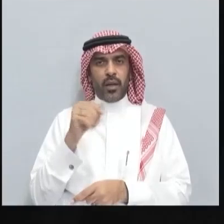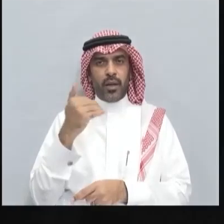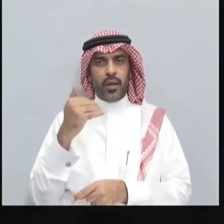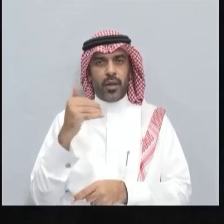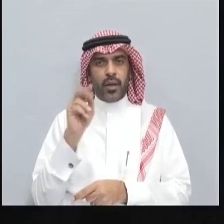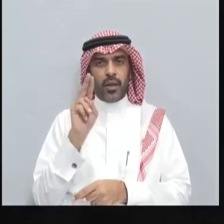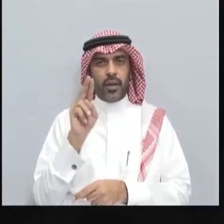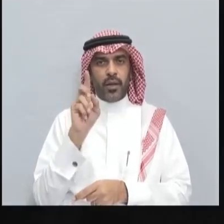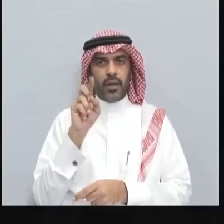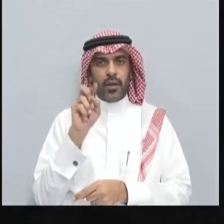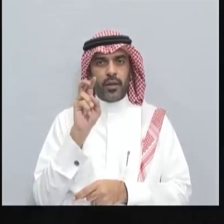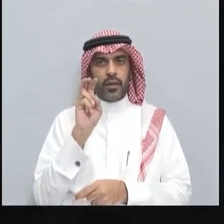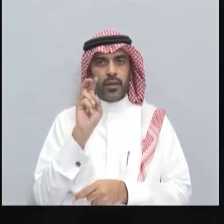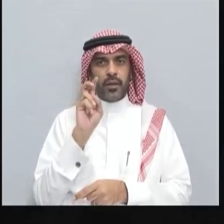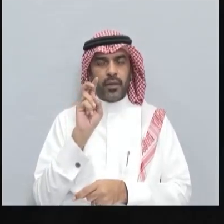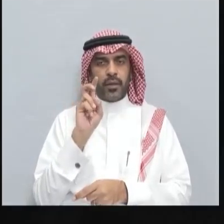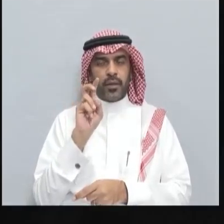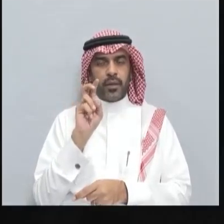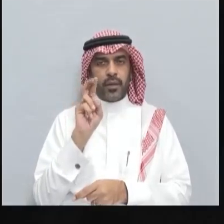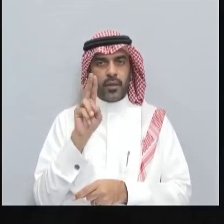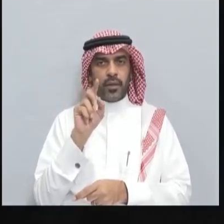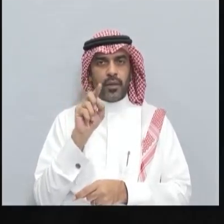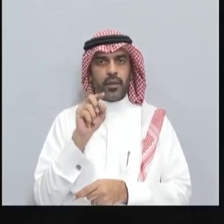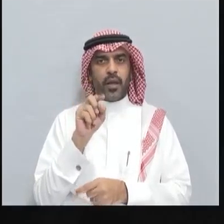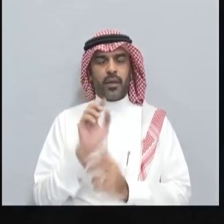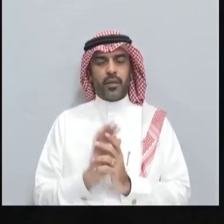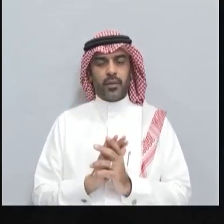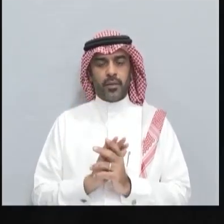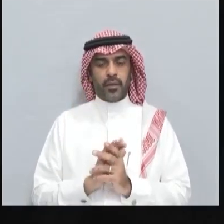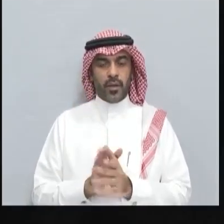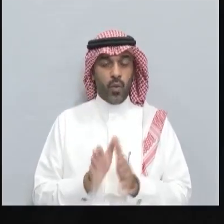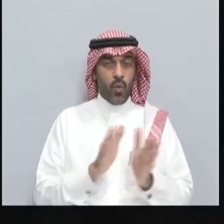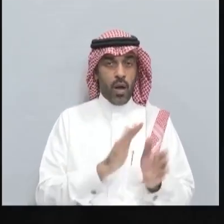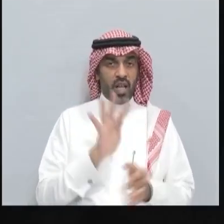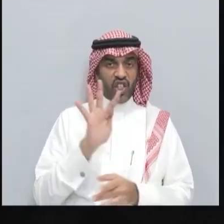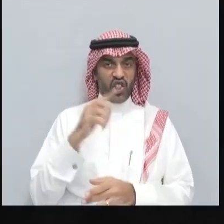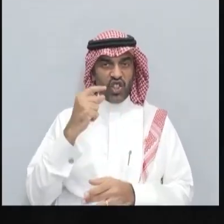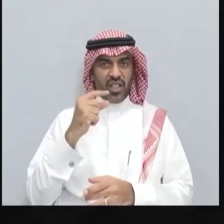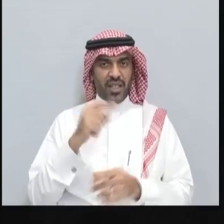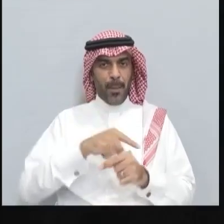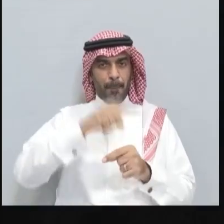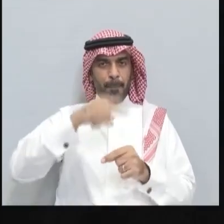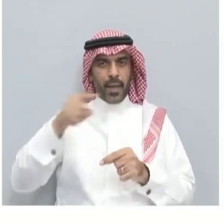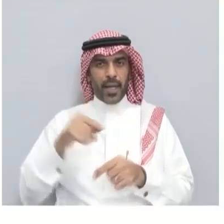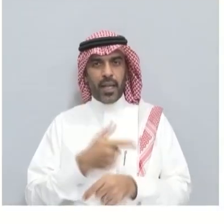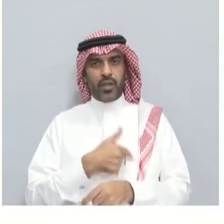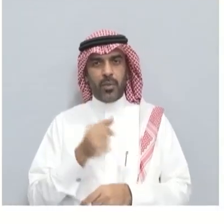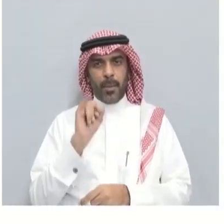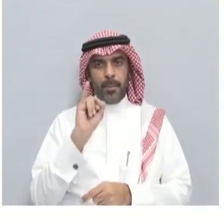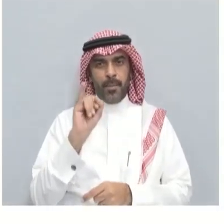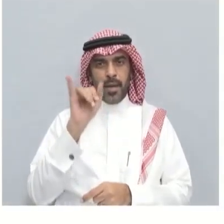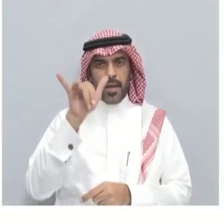بالدمار لكن على حسب تصميم المبنى ذكرناه وعلى حسب ماذا هل المنطقه ماهوله بالسكان ام لا الشده